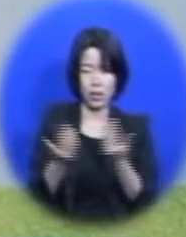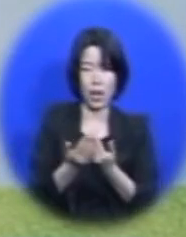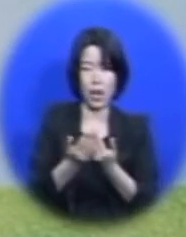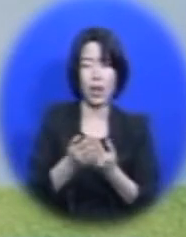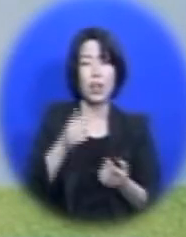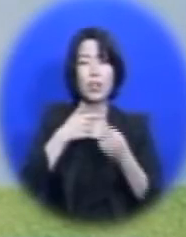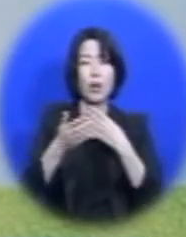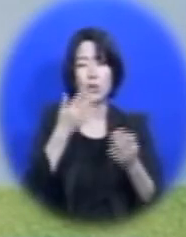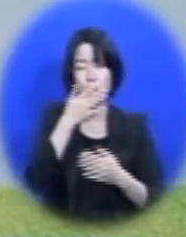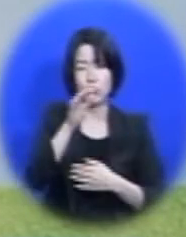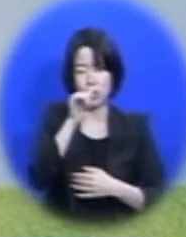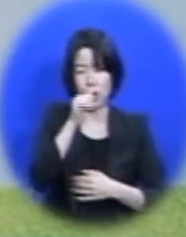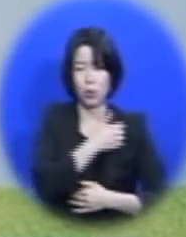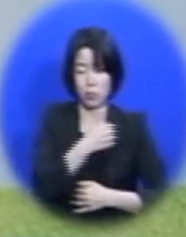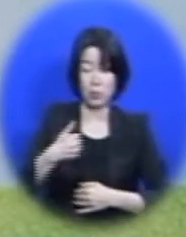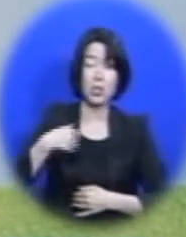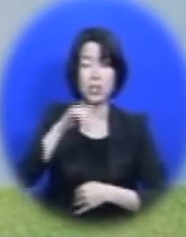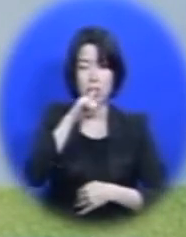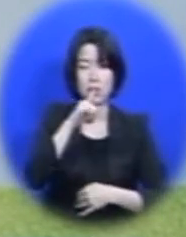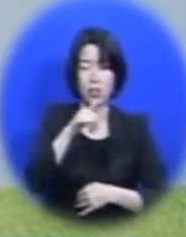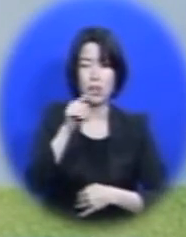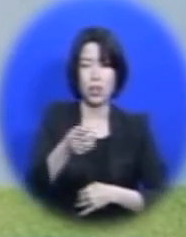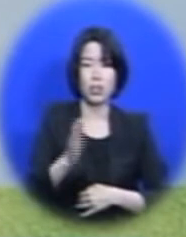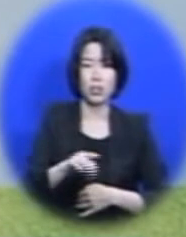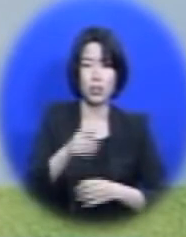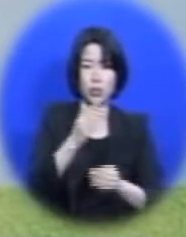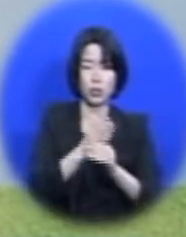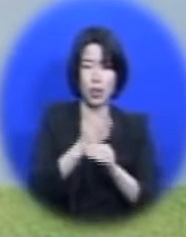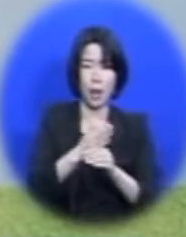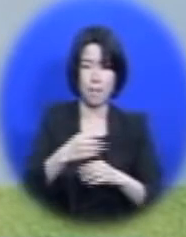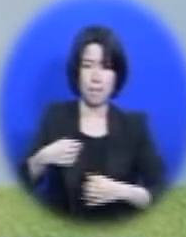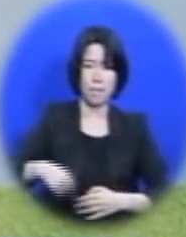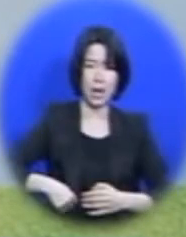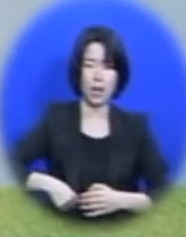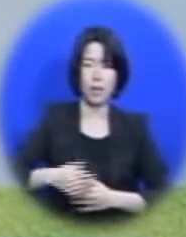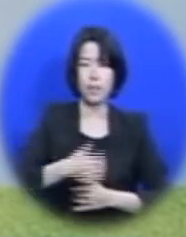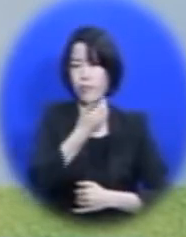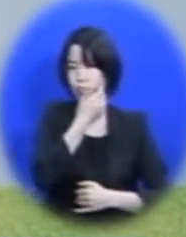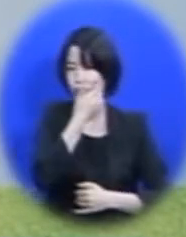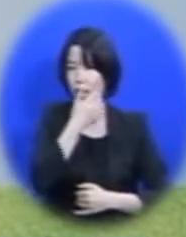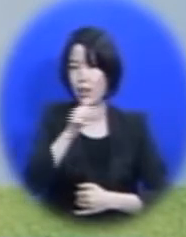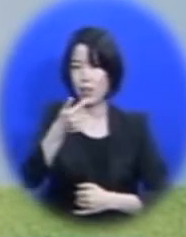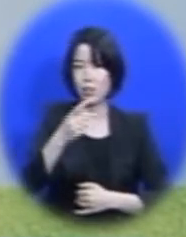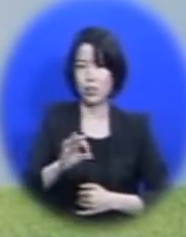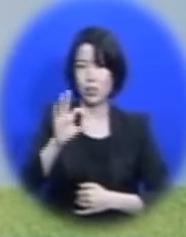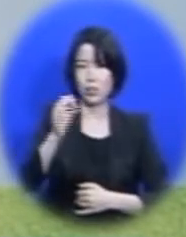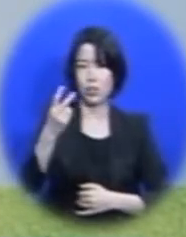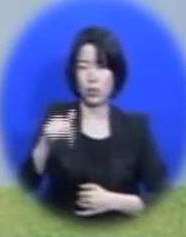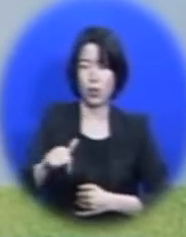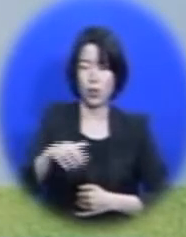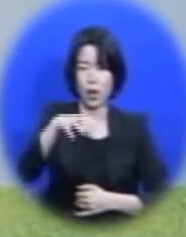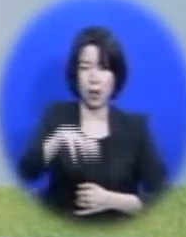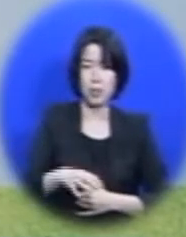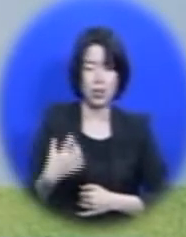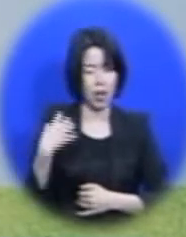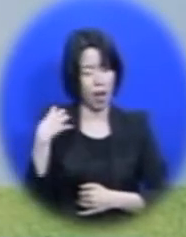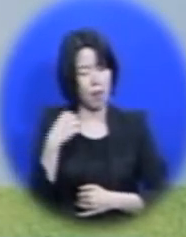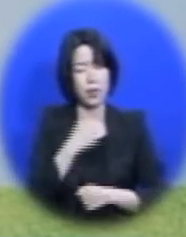있다고 자신해 왔다. 그런데 그 가운데 박혀있던 능욕이라는 것 앞에서는 감당할 수